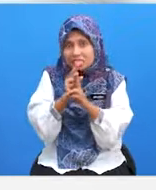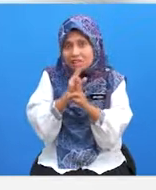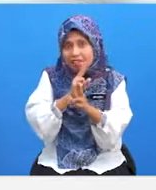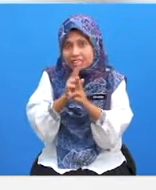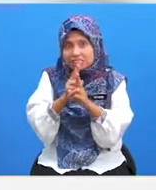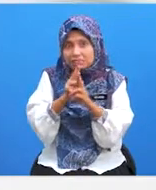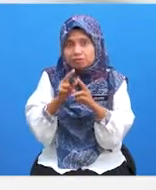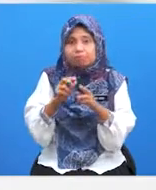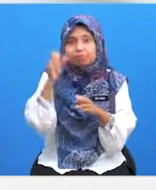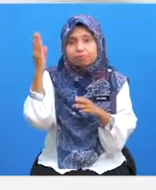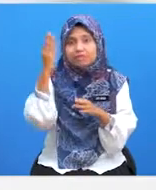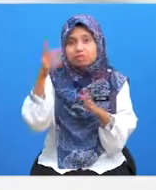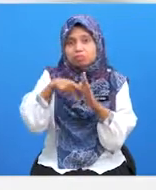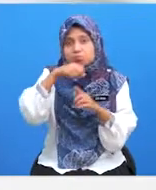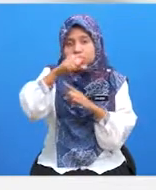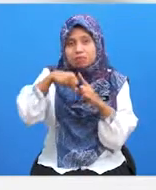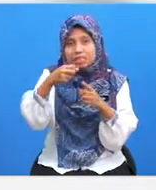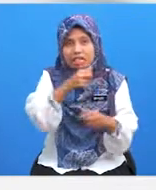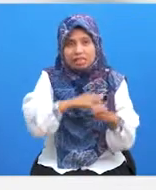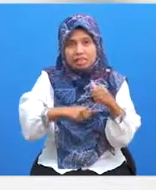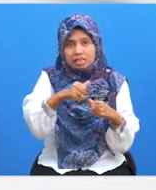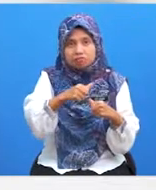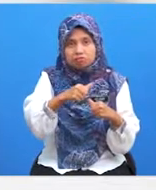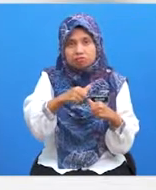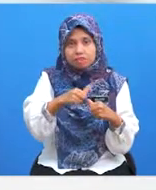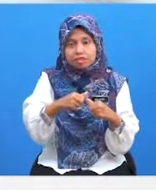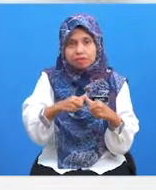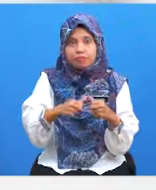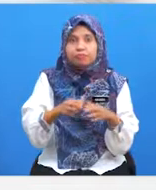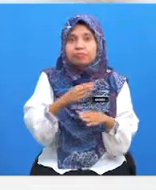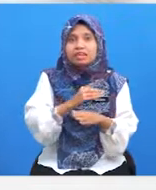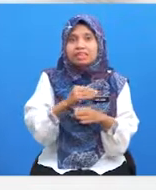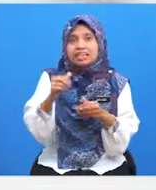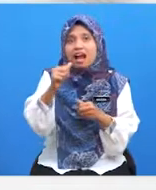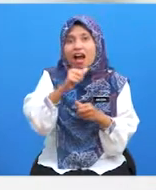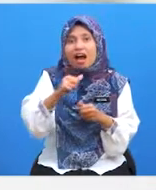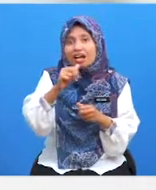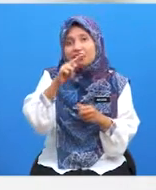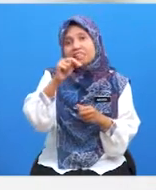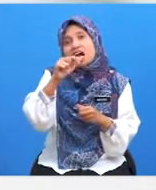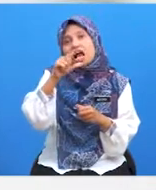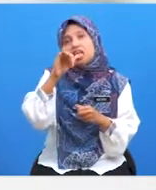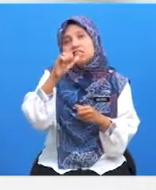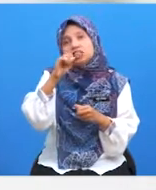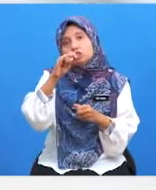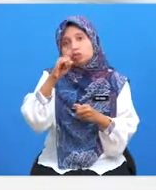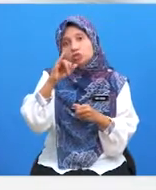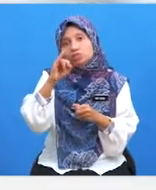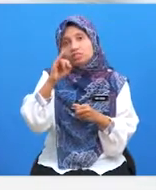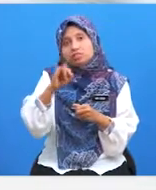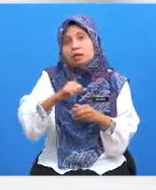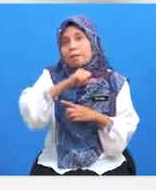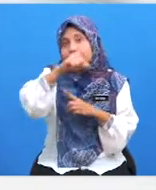perniagaan dan ketiga menganalisis faktor-faktor yang membawa perubahan kepada persekitaran